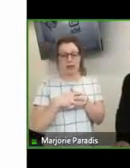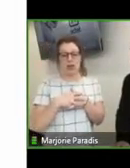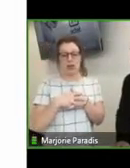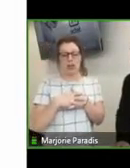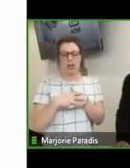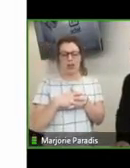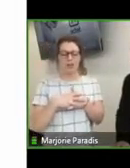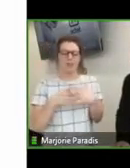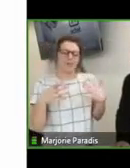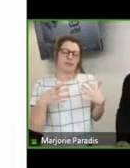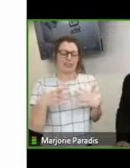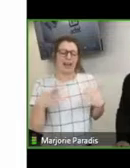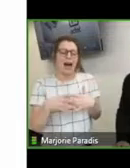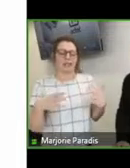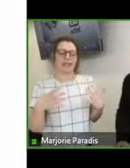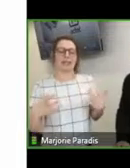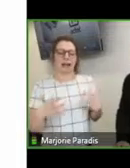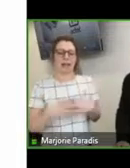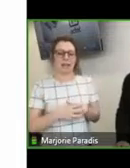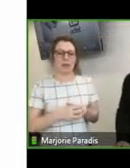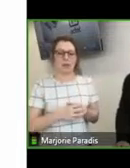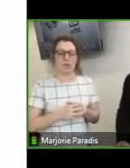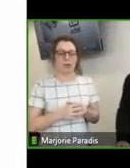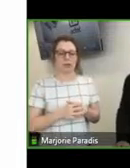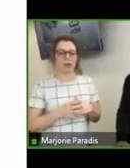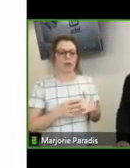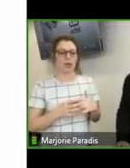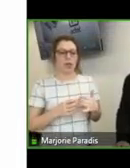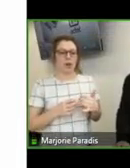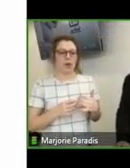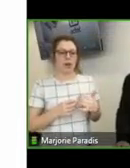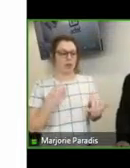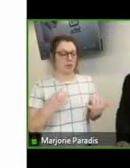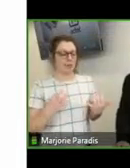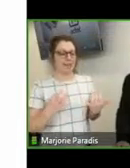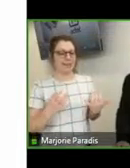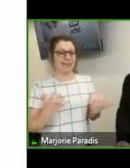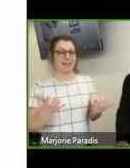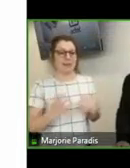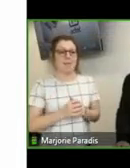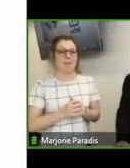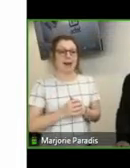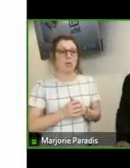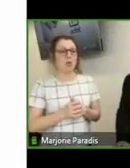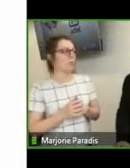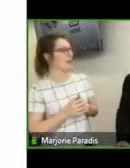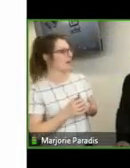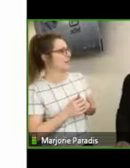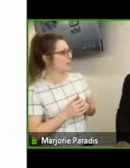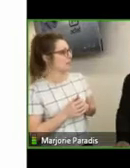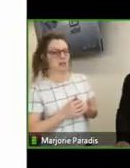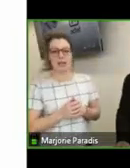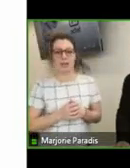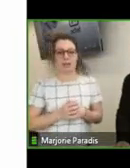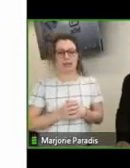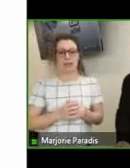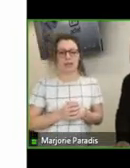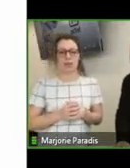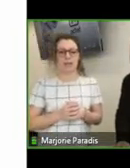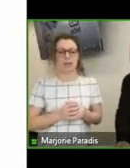extrêmement graves et grands que ça peut apporter. Donc, on se demandait, crime, par où on prend ça